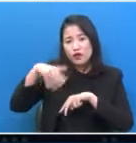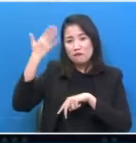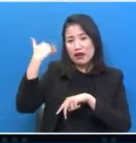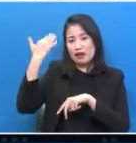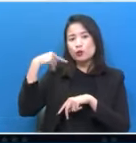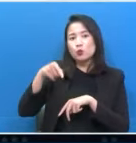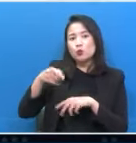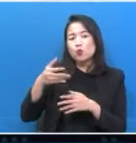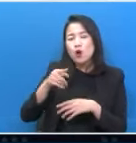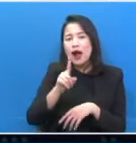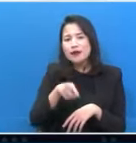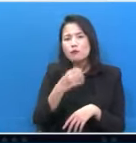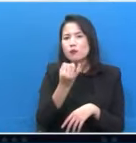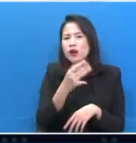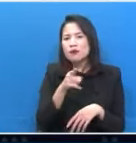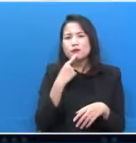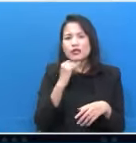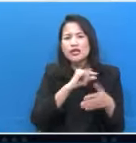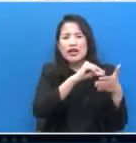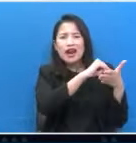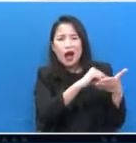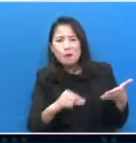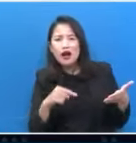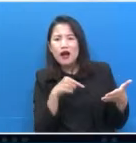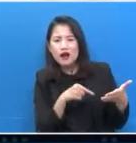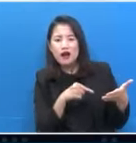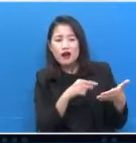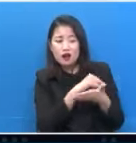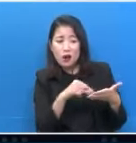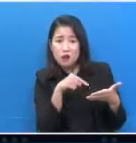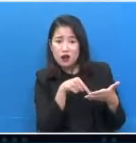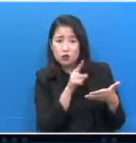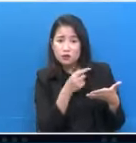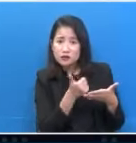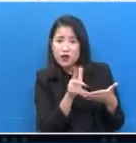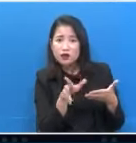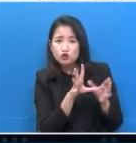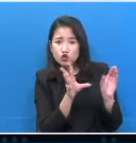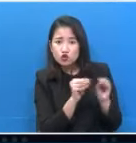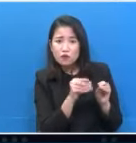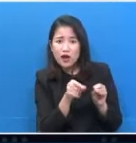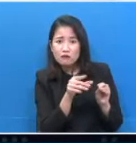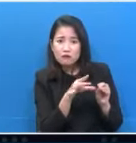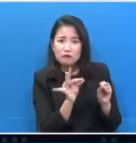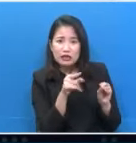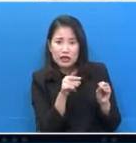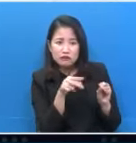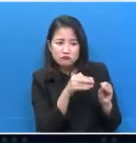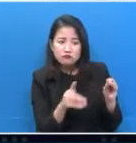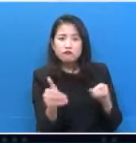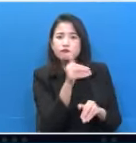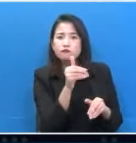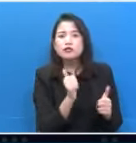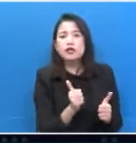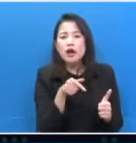kemarin, memang ada beberapa nama yang mengalami lonjakan elektabilitas cukup signifikan, sangat signifikan di